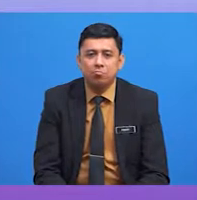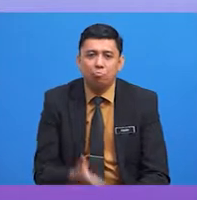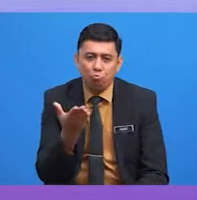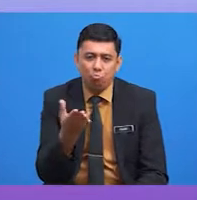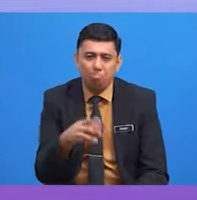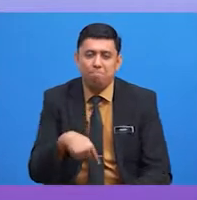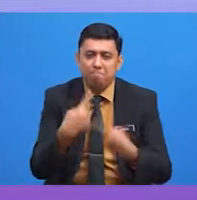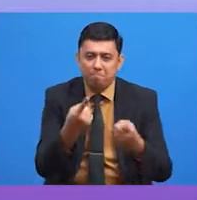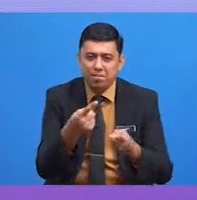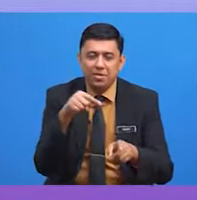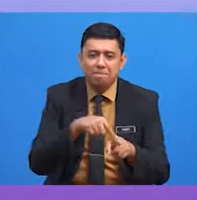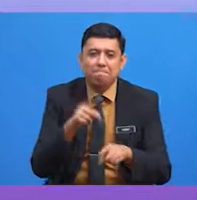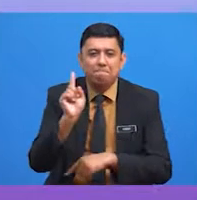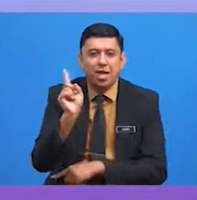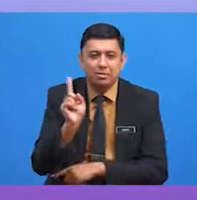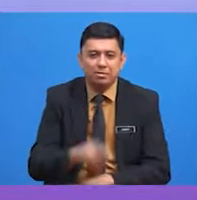Mu nak pergi mana?